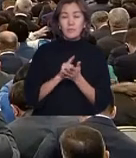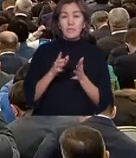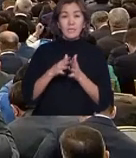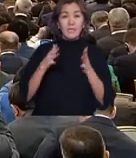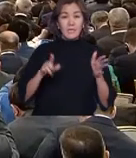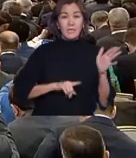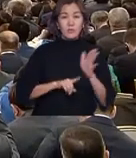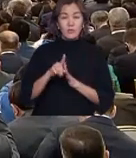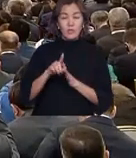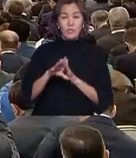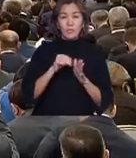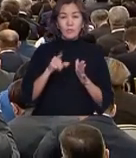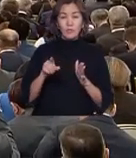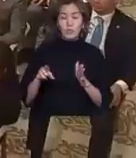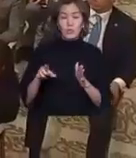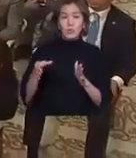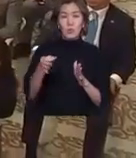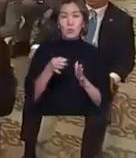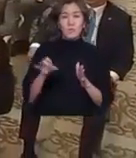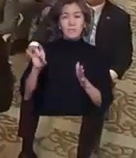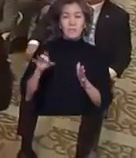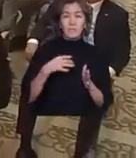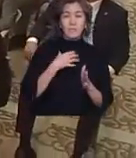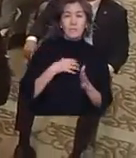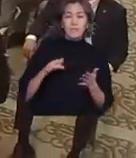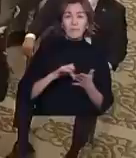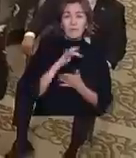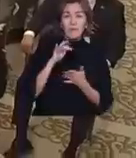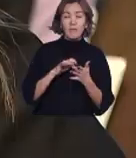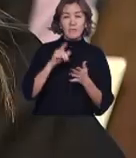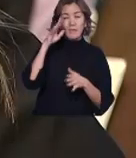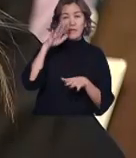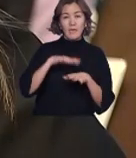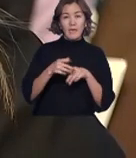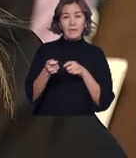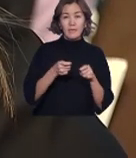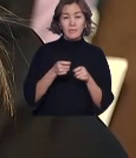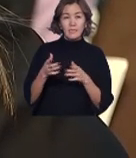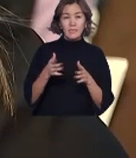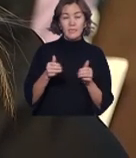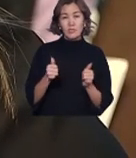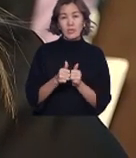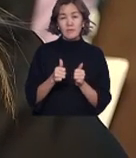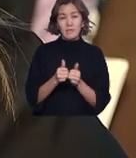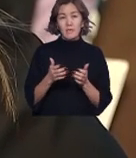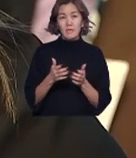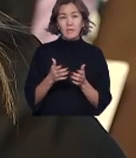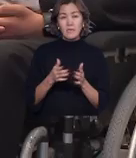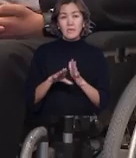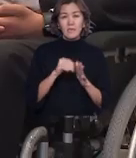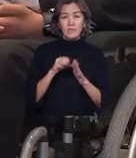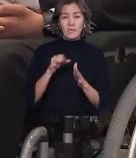Депутаттар облыстың және республикалық маңызы бар қалалардың әкімдерін баламалы негізде таңдайтын